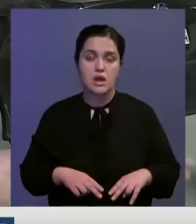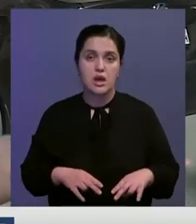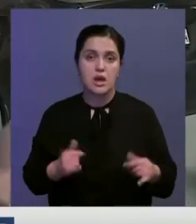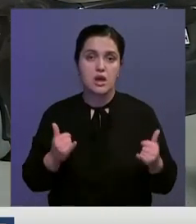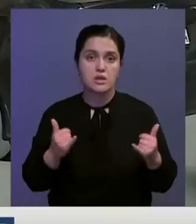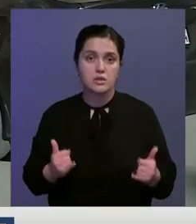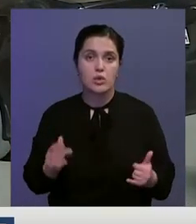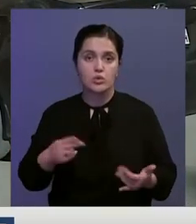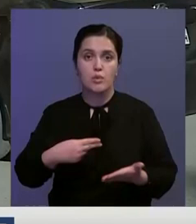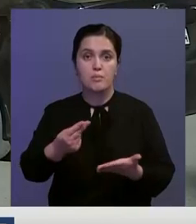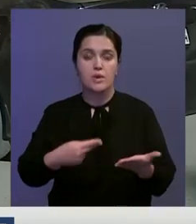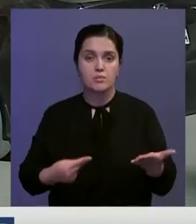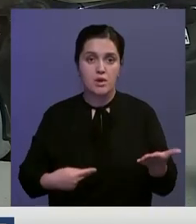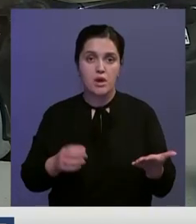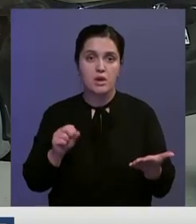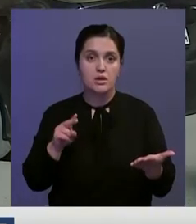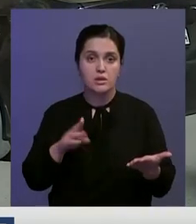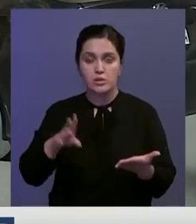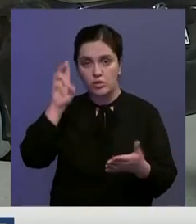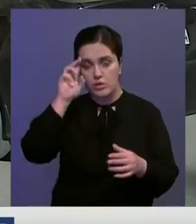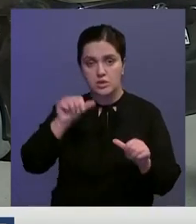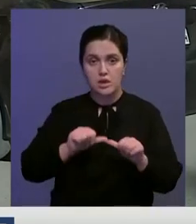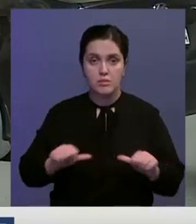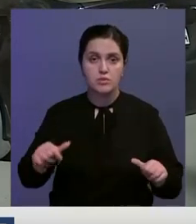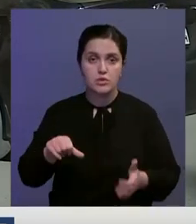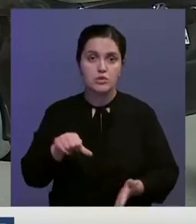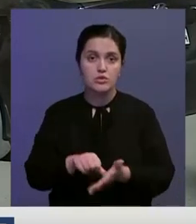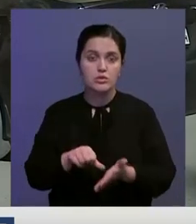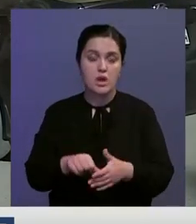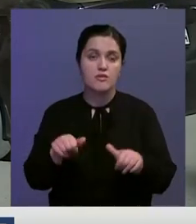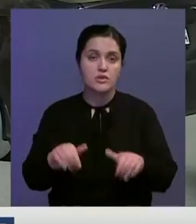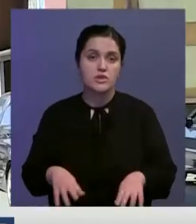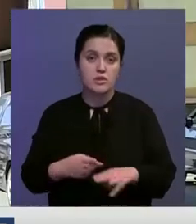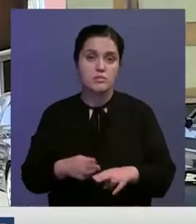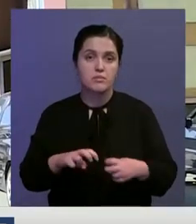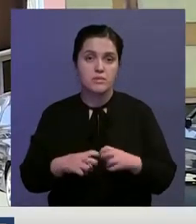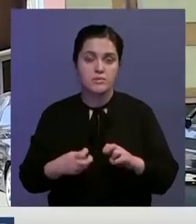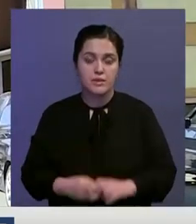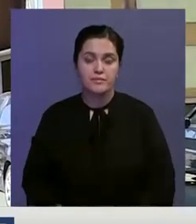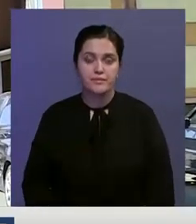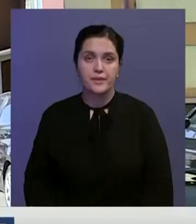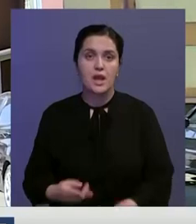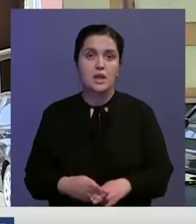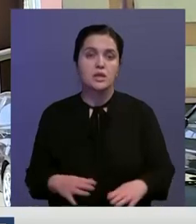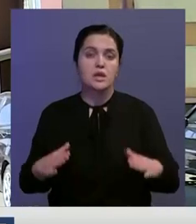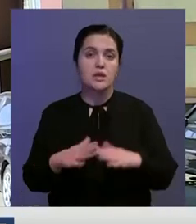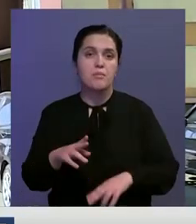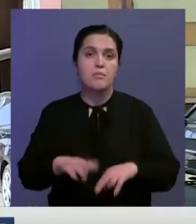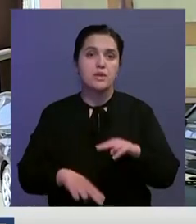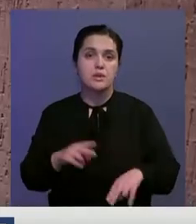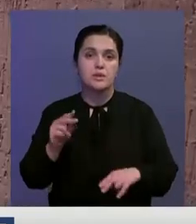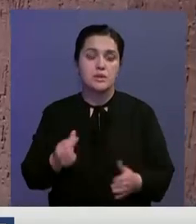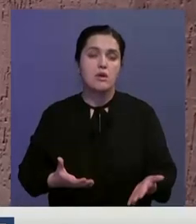пусть теперь, значит, все, кто подписывал акт госкомиссии, пусть теперь участвуют в решении данных проблем. Эти дома построили на деньги